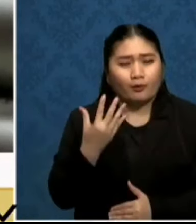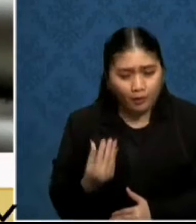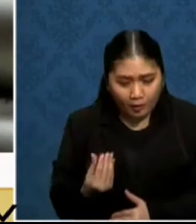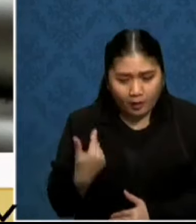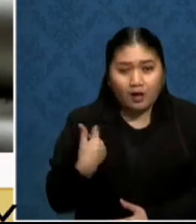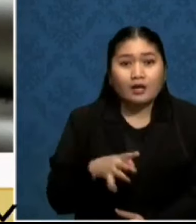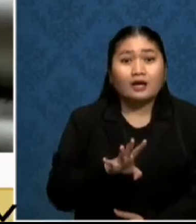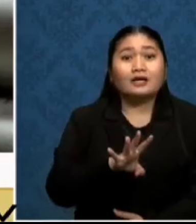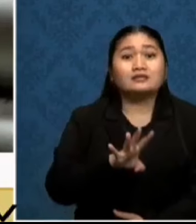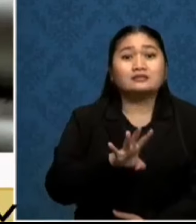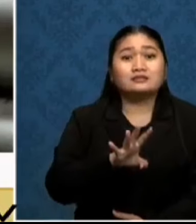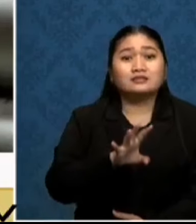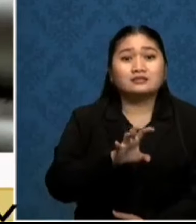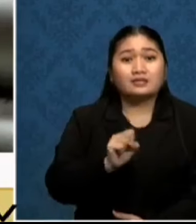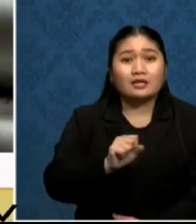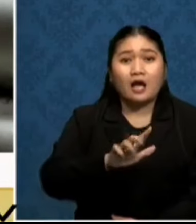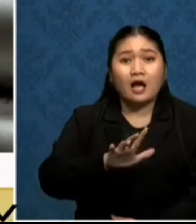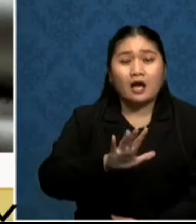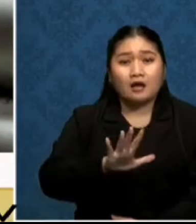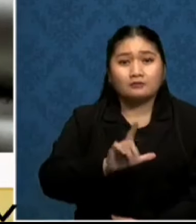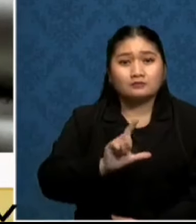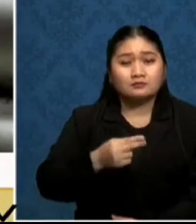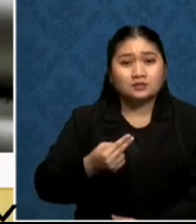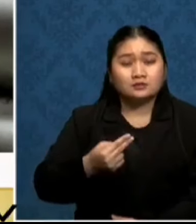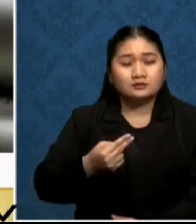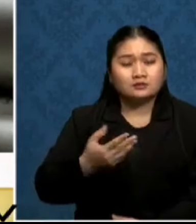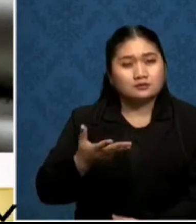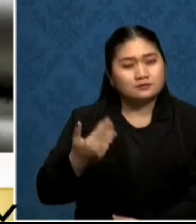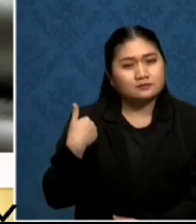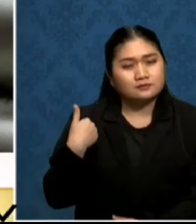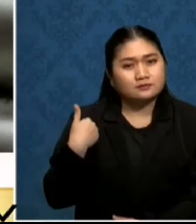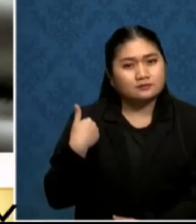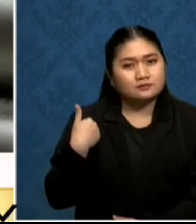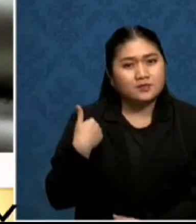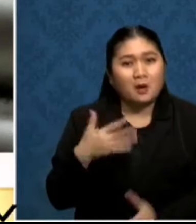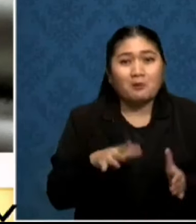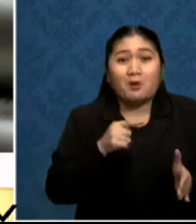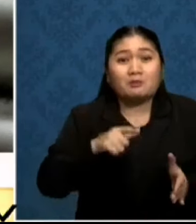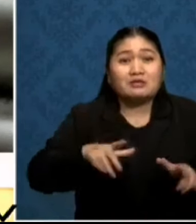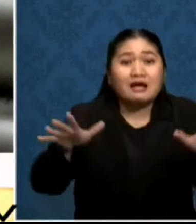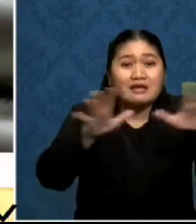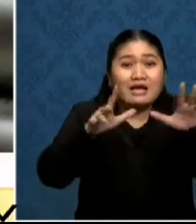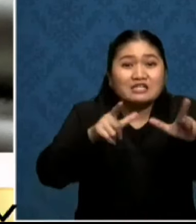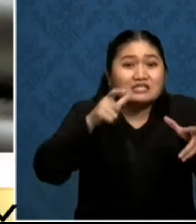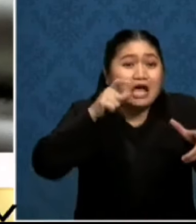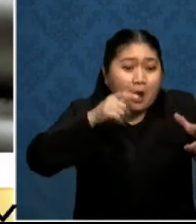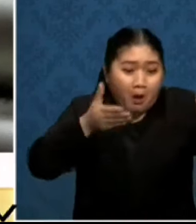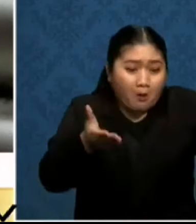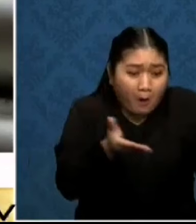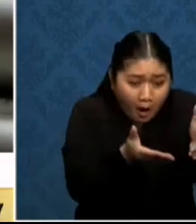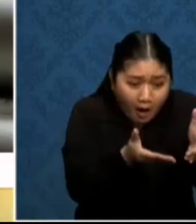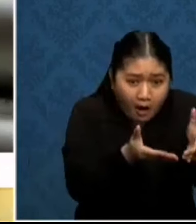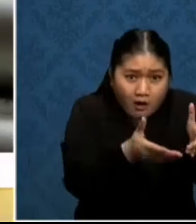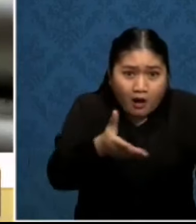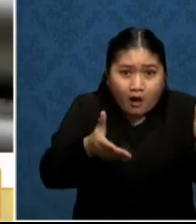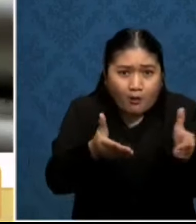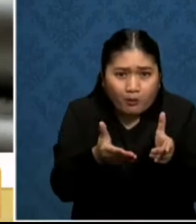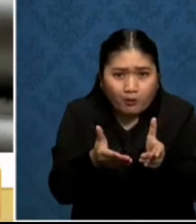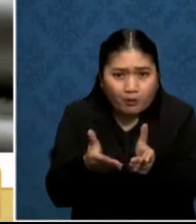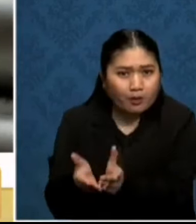เหลือ 450,000จากเรือยอดก็เลยกลายเป็นเรือแจวแล้วครับวัน